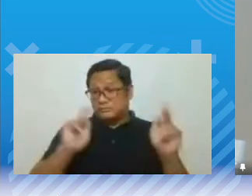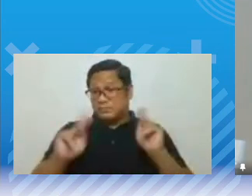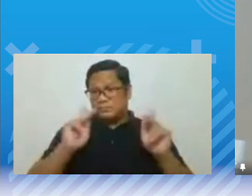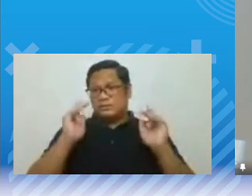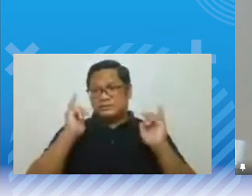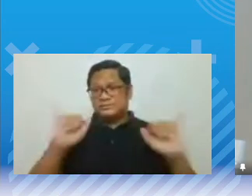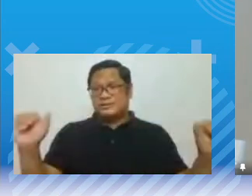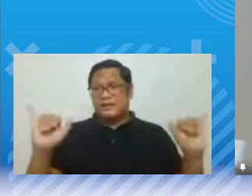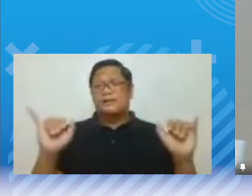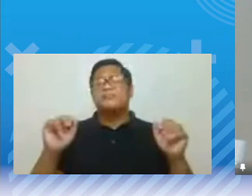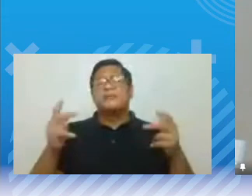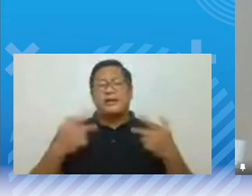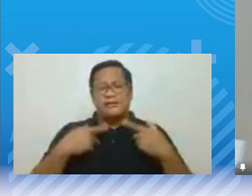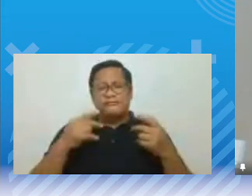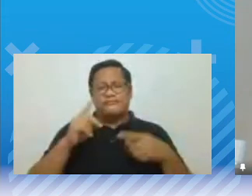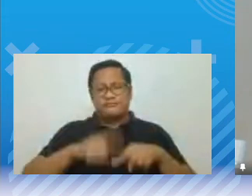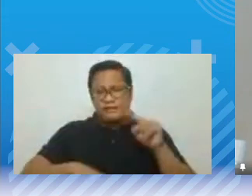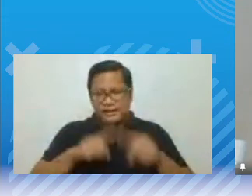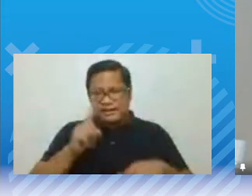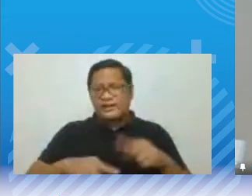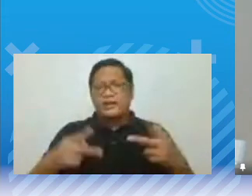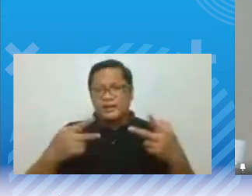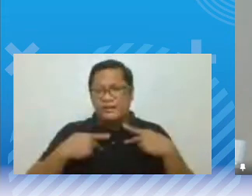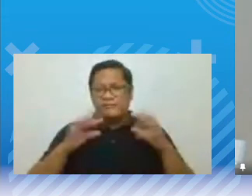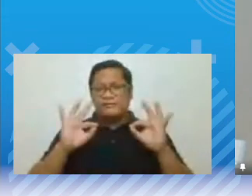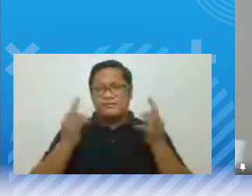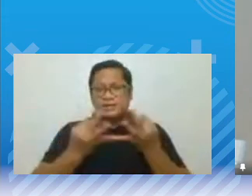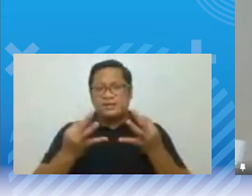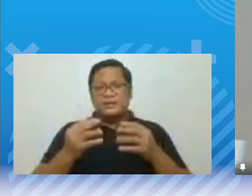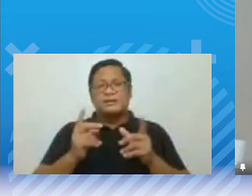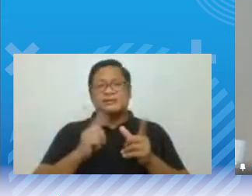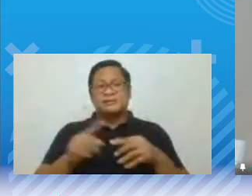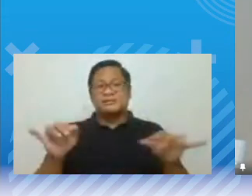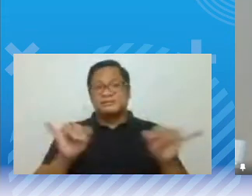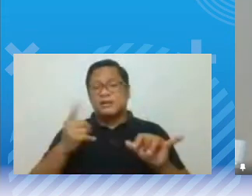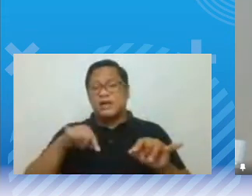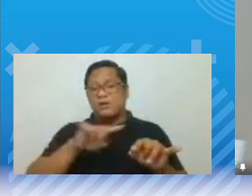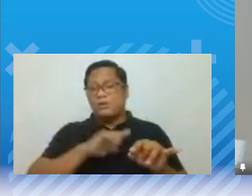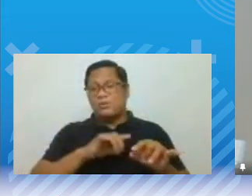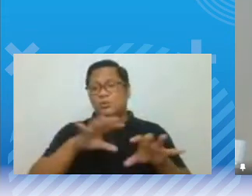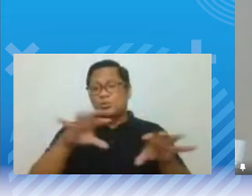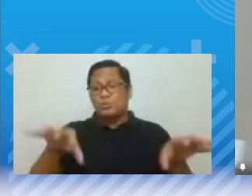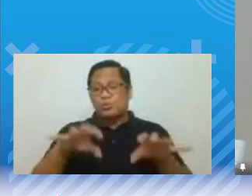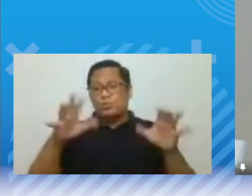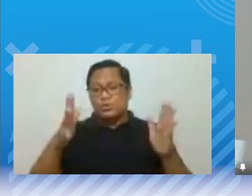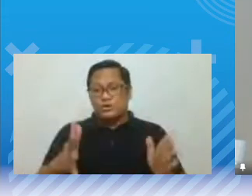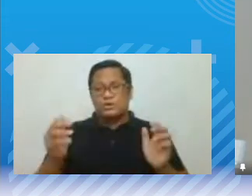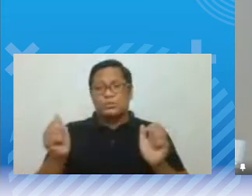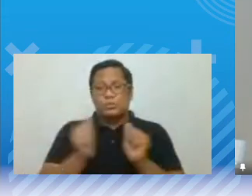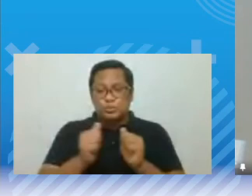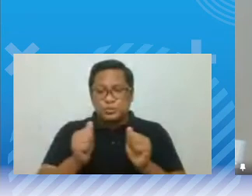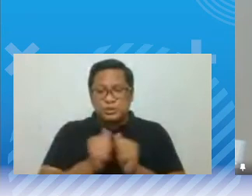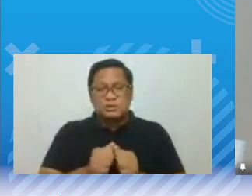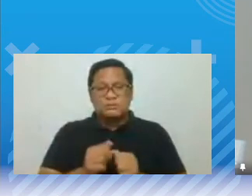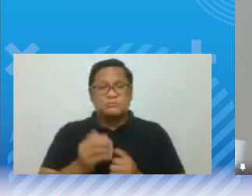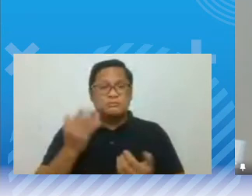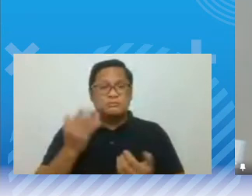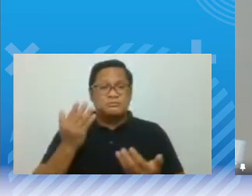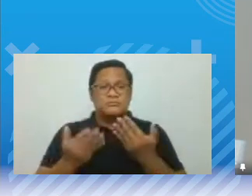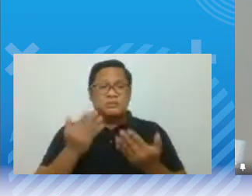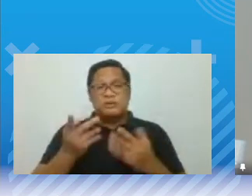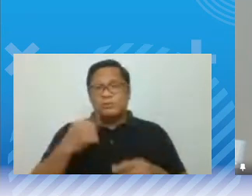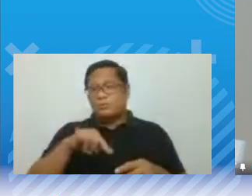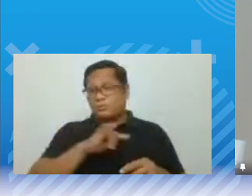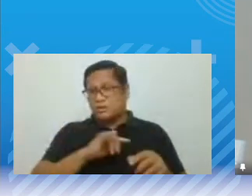kaibigan natin, andyan pa rin yung pamilya natin, andyan pa rin yung mga kasamahan natin sa trabaho. Maybe with our